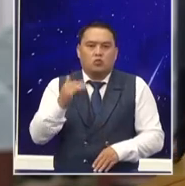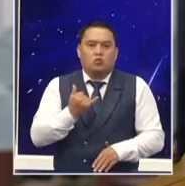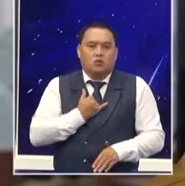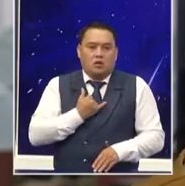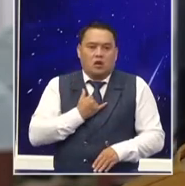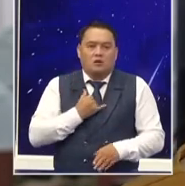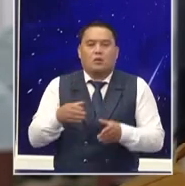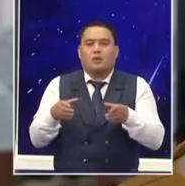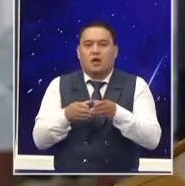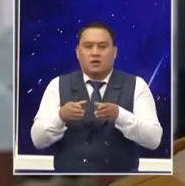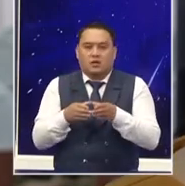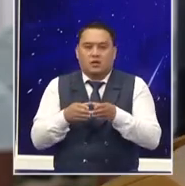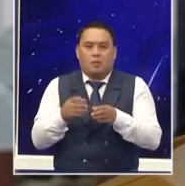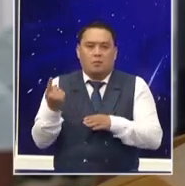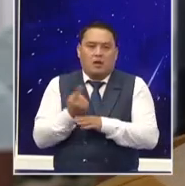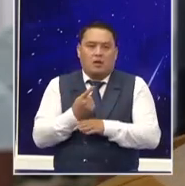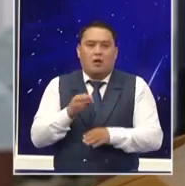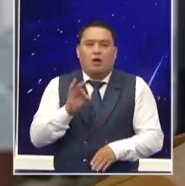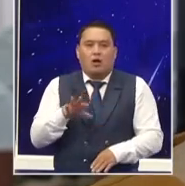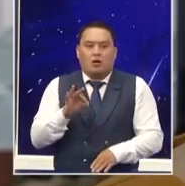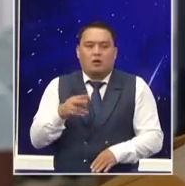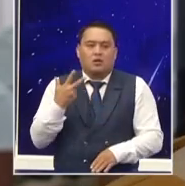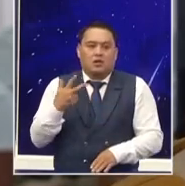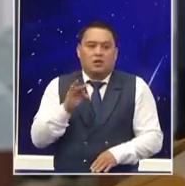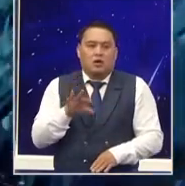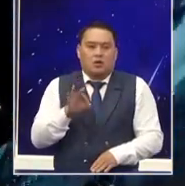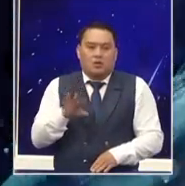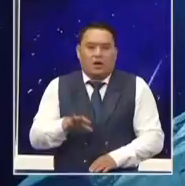голосовать наши члены партии с 1 октября по 3 октября.